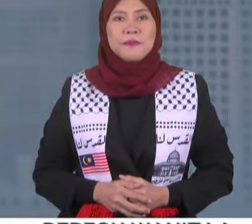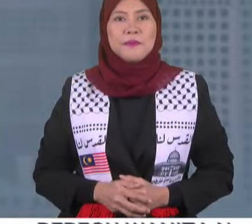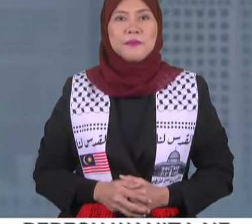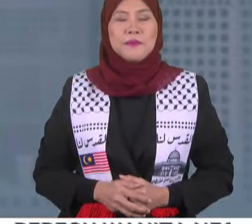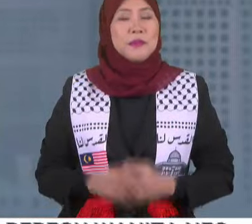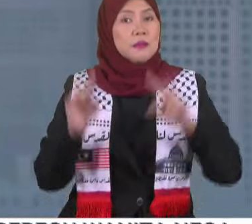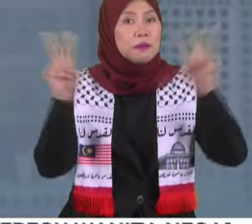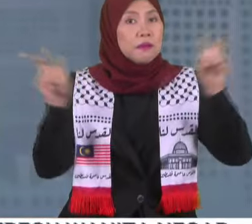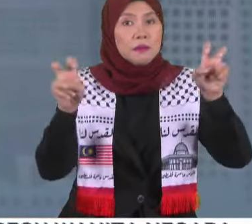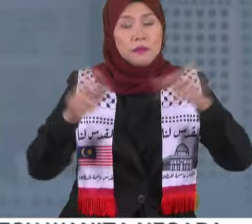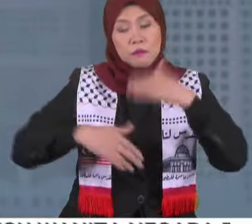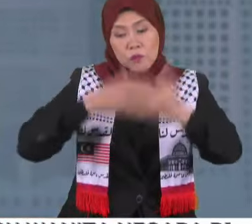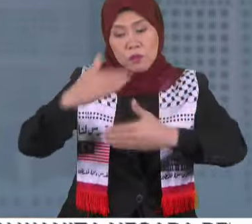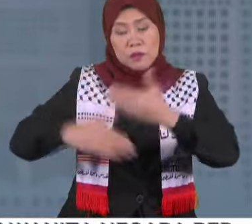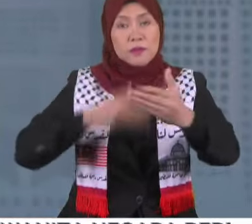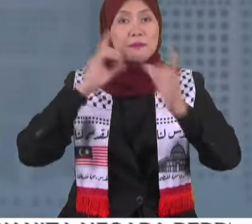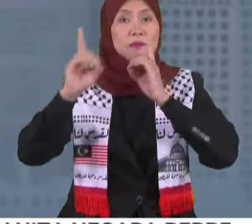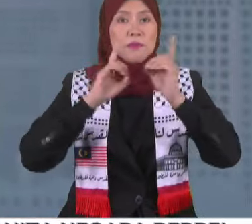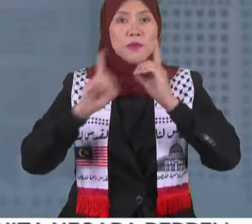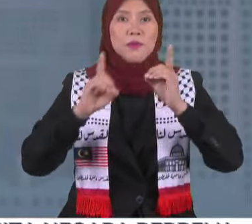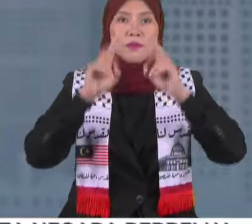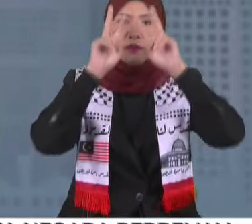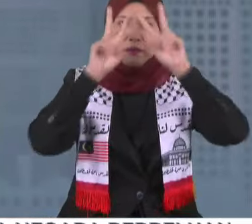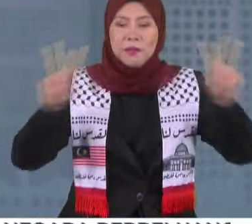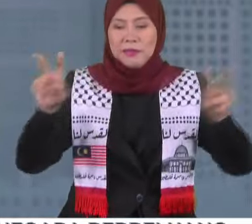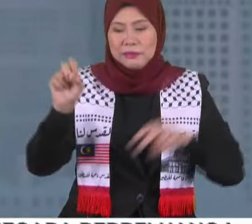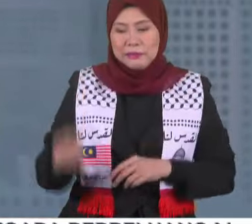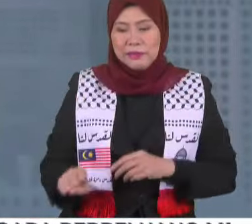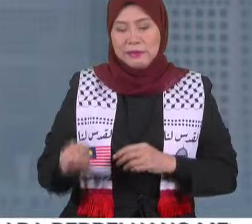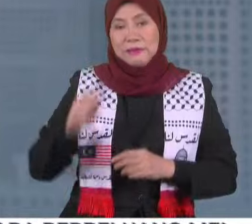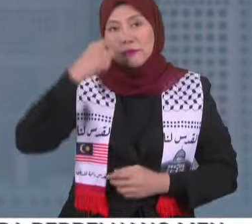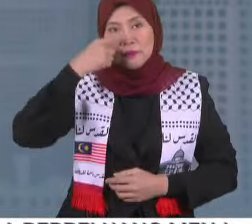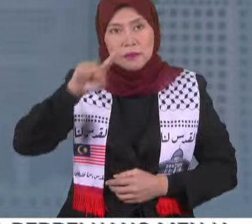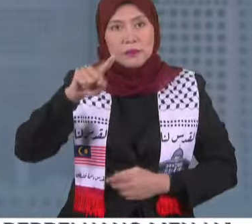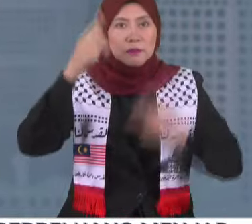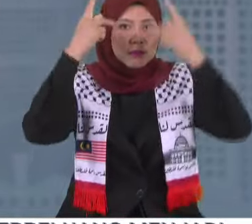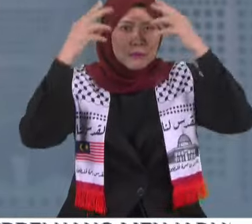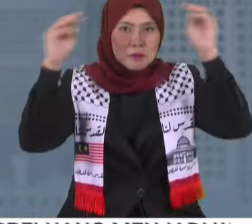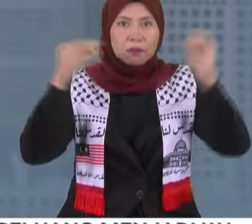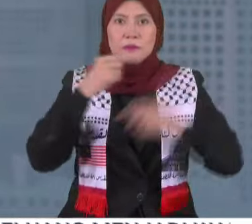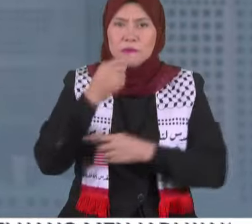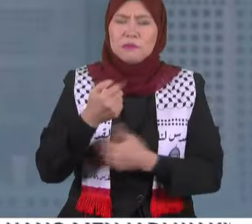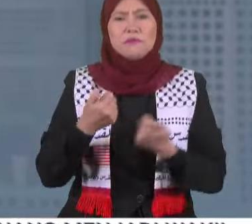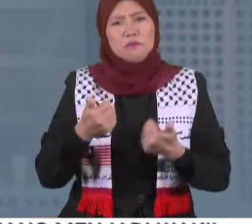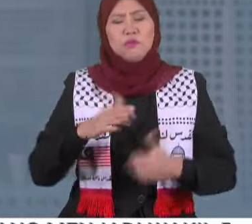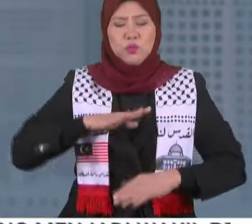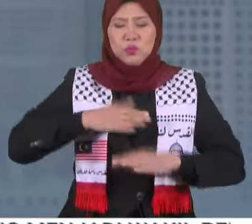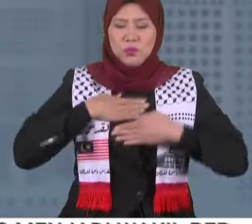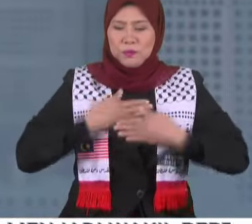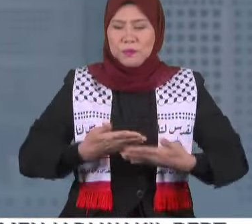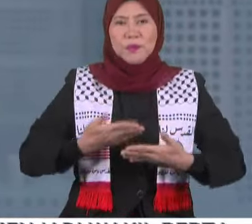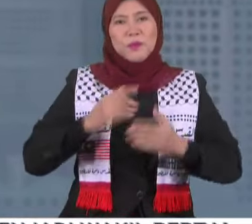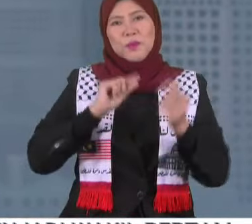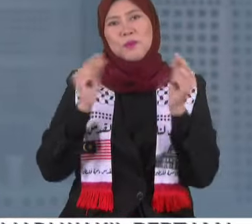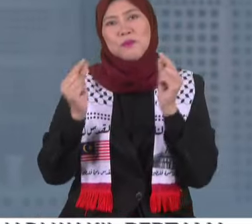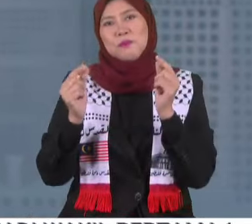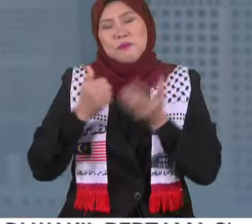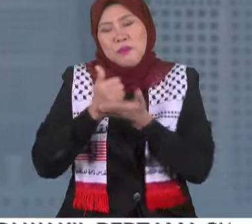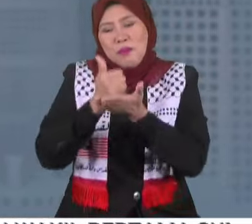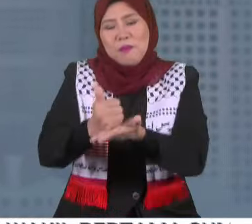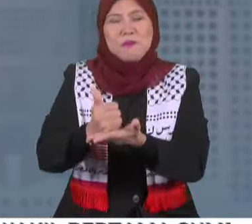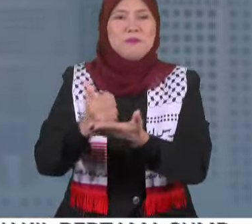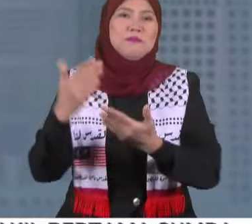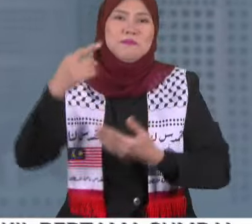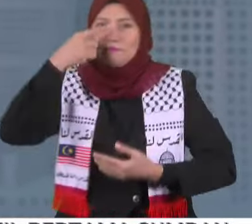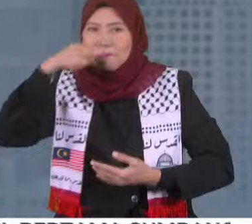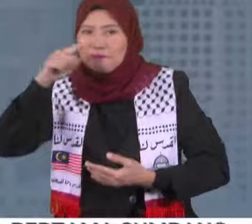Menyentuh mengenai proses dialog damai Selatan Thailand, Perdana Menteri menyatakan komitmen untuk membantu negara jiran